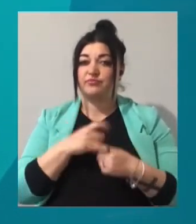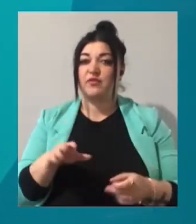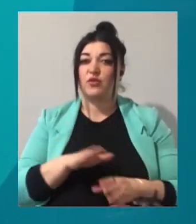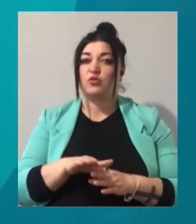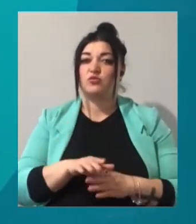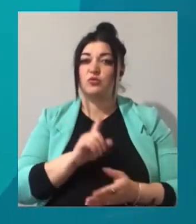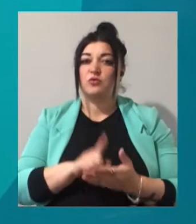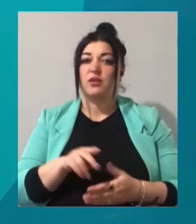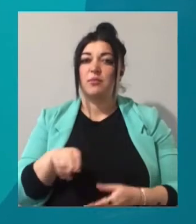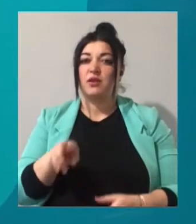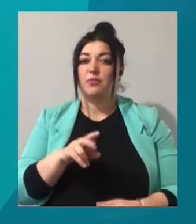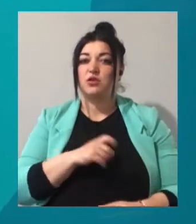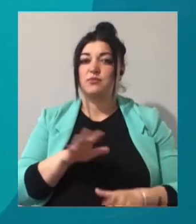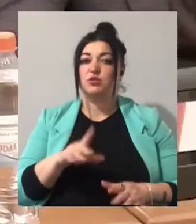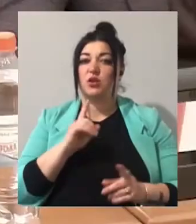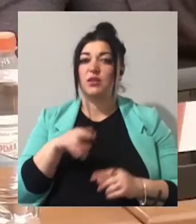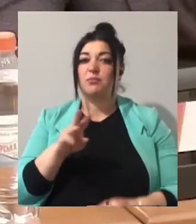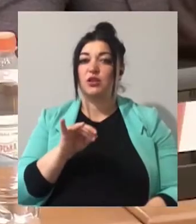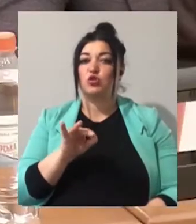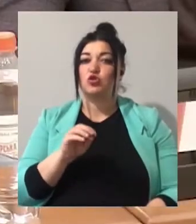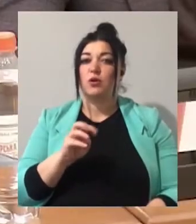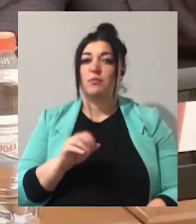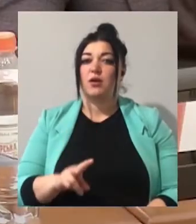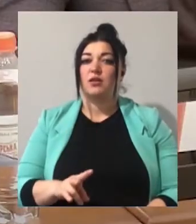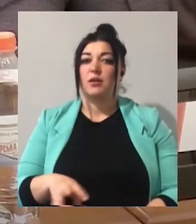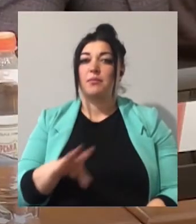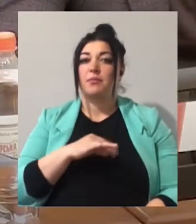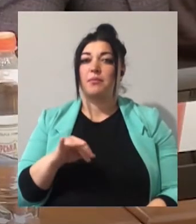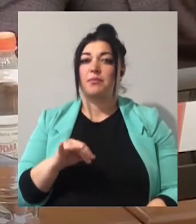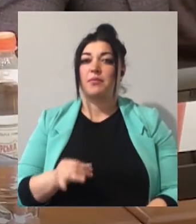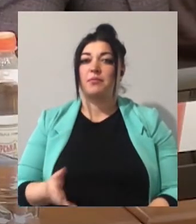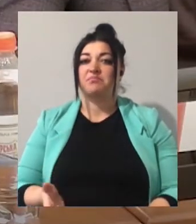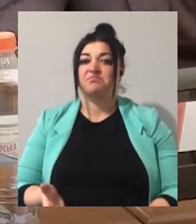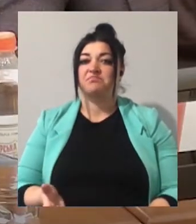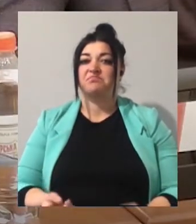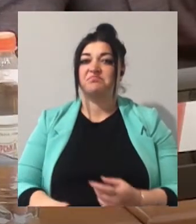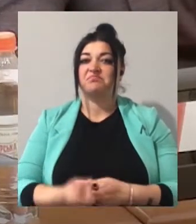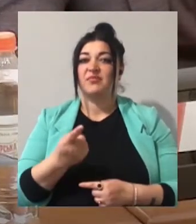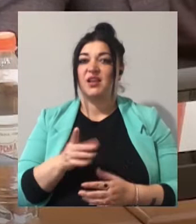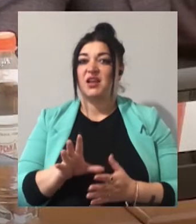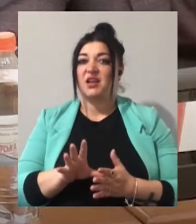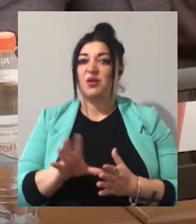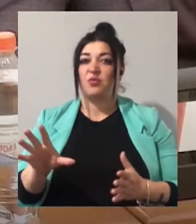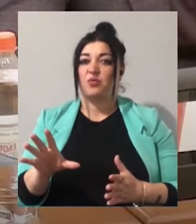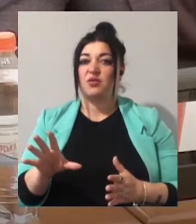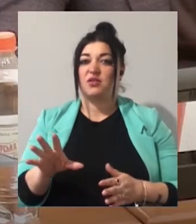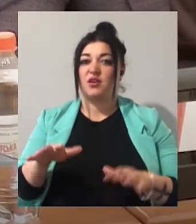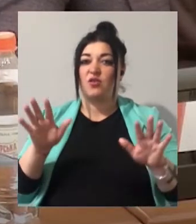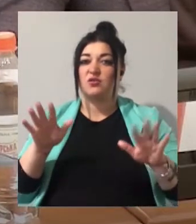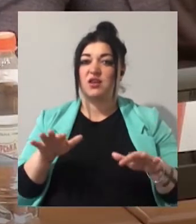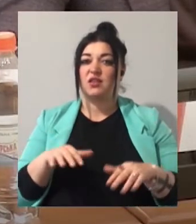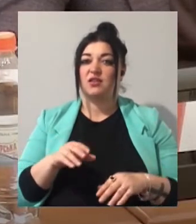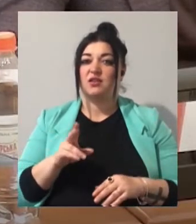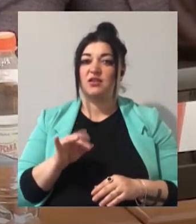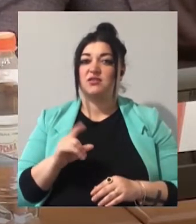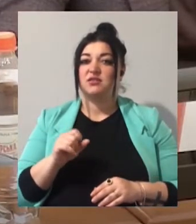господарства Одеської міської ради Дмитро Жеман. Мы подняли рекордные осадки за май місяць.